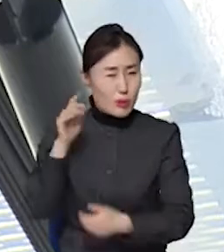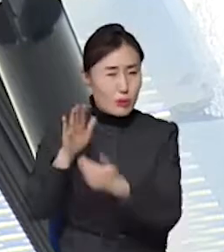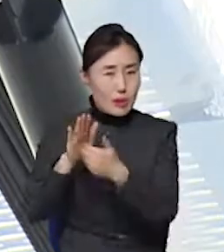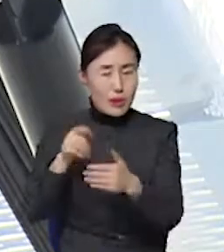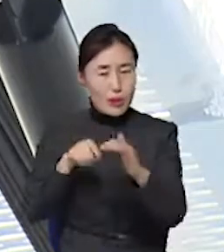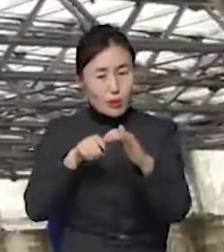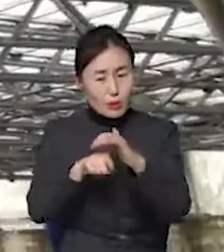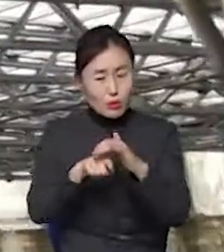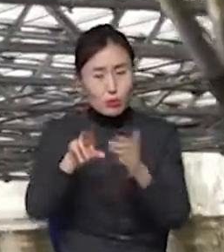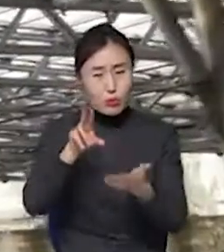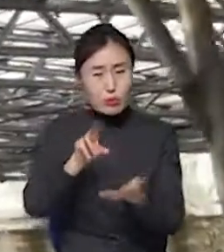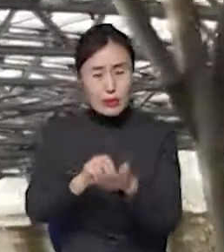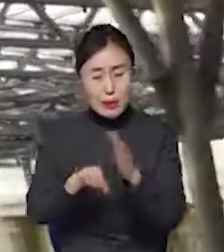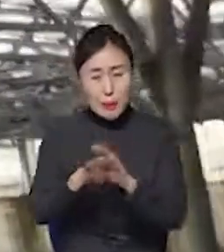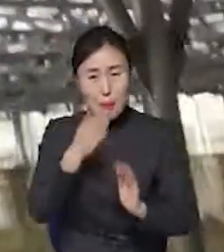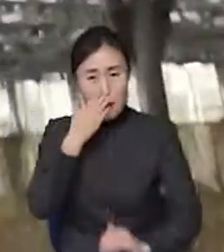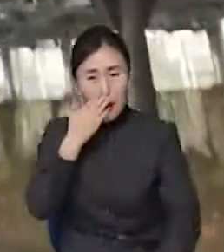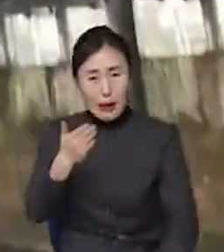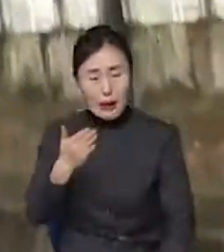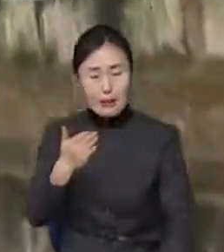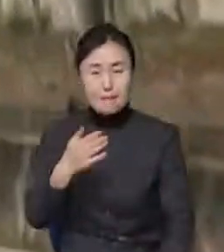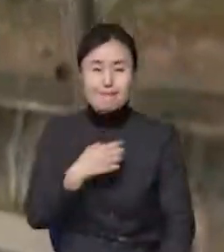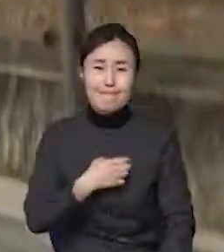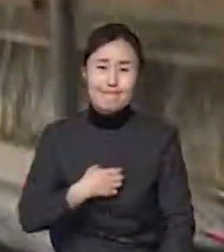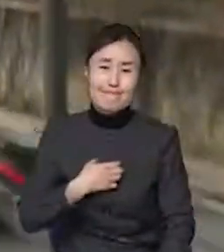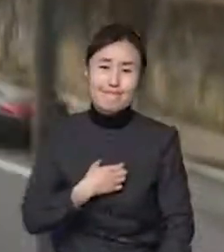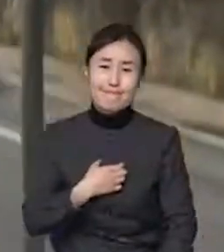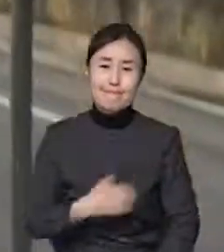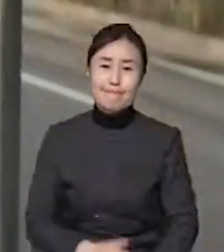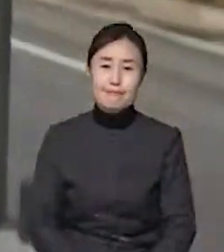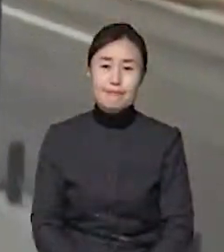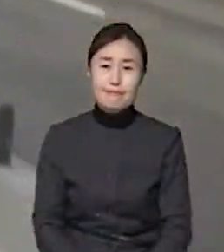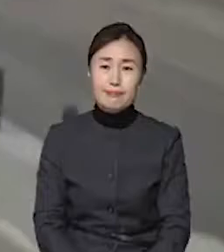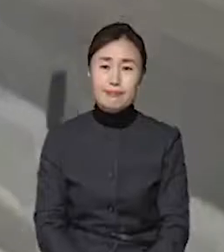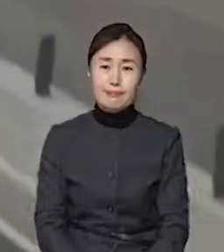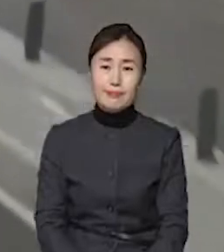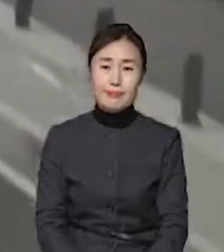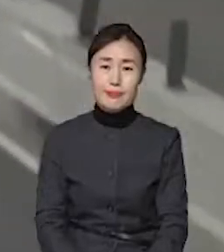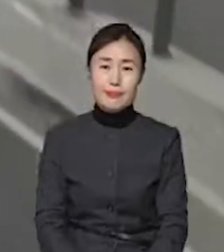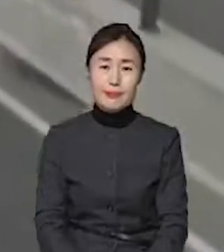근본적으로 해소될 수 있을지는 의문입니다. KBC 박성호입니다.